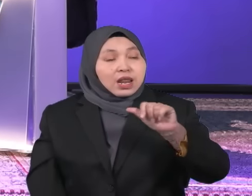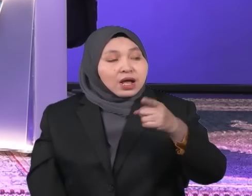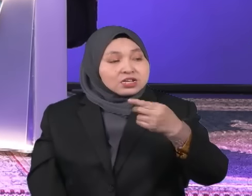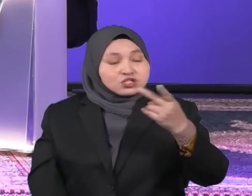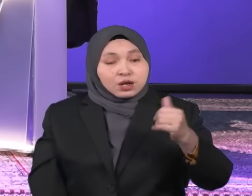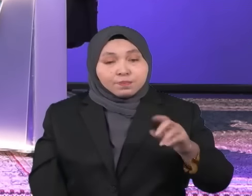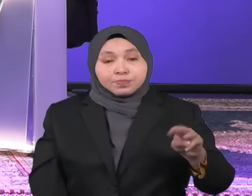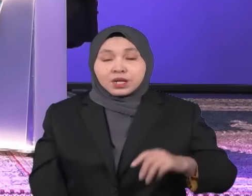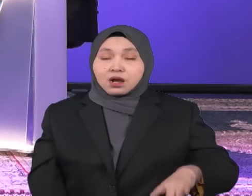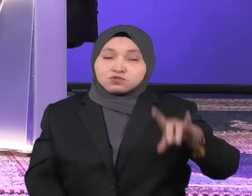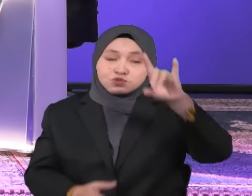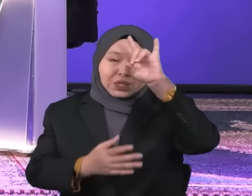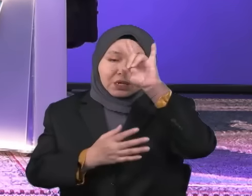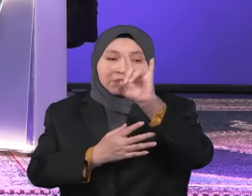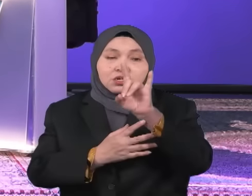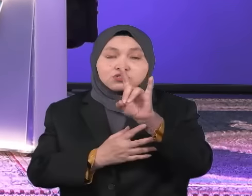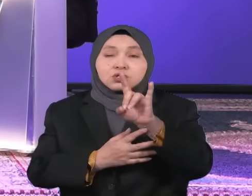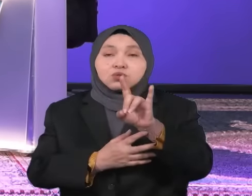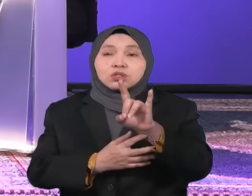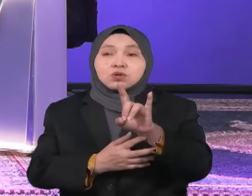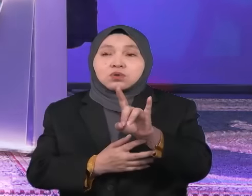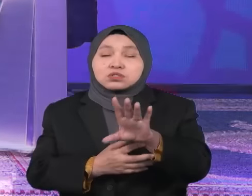Baik. A'udzubillahi minasyaitanirrajim.